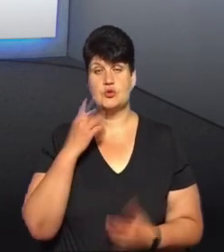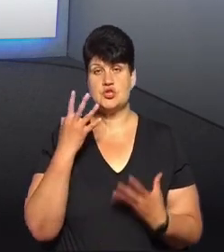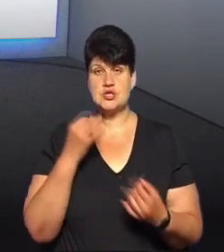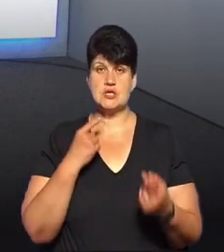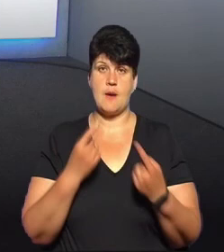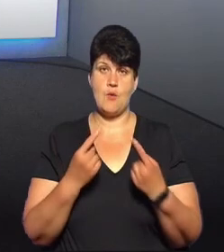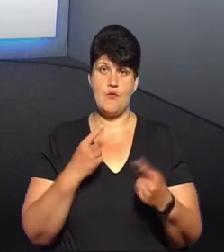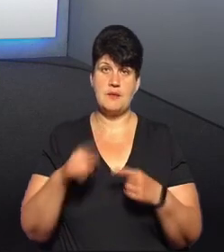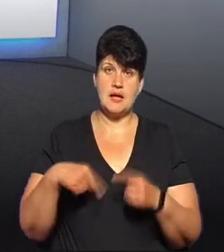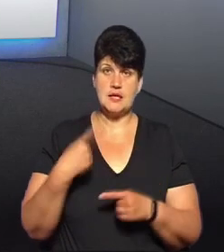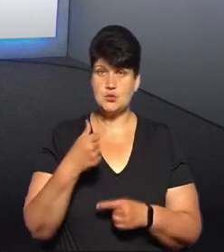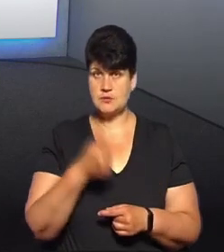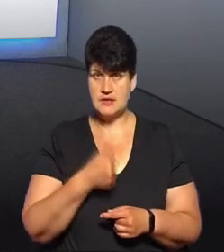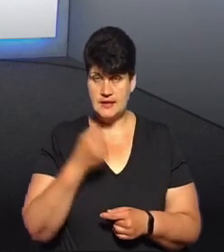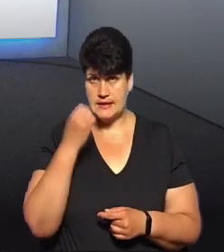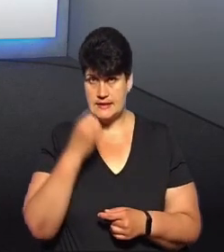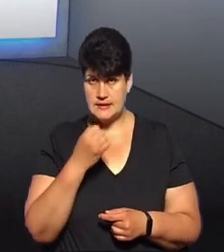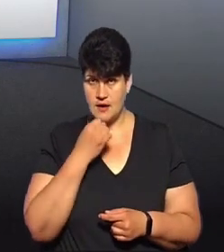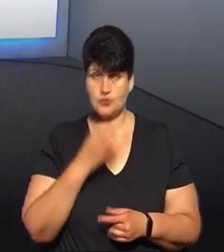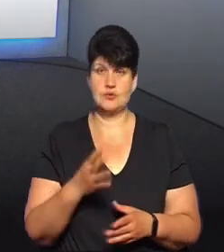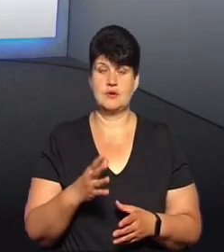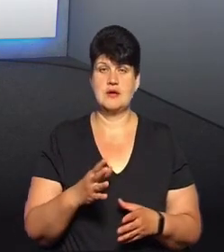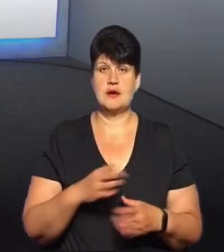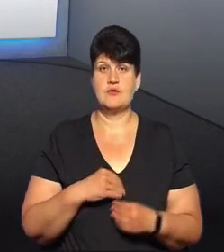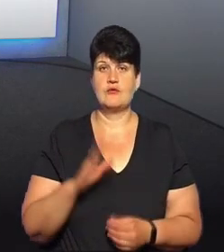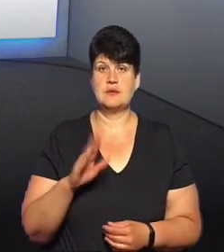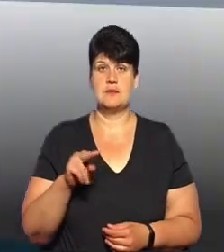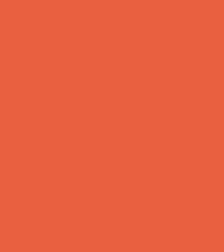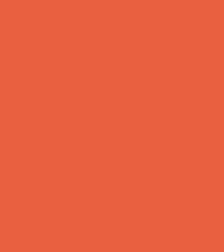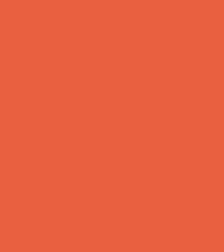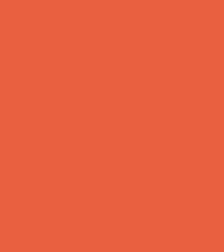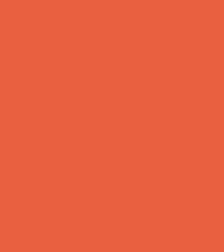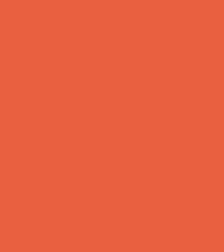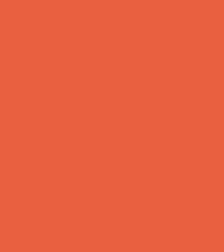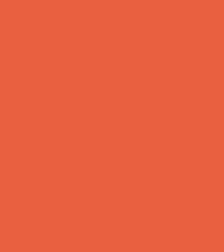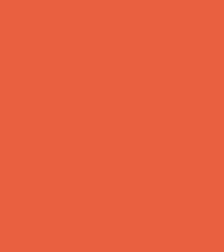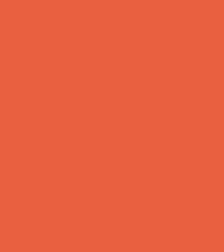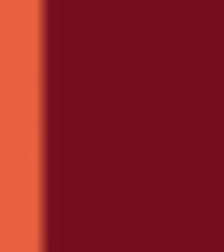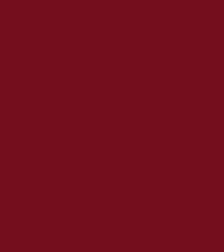року. Дякую. З нами був Володимир Пасяк, виконавчий директор фестивалю «Файне місто».